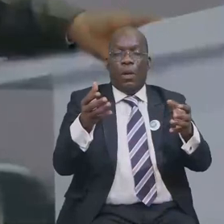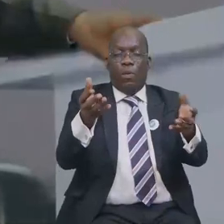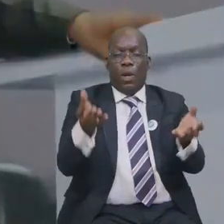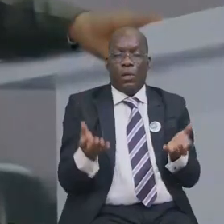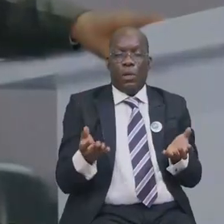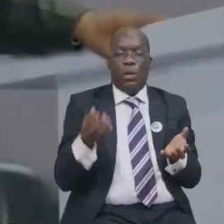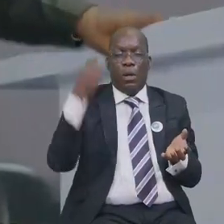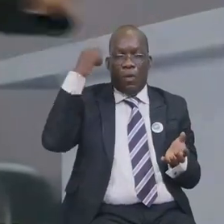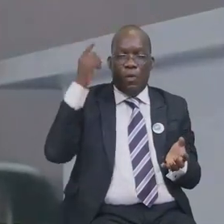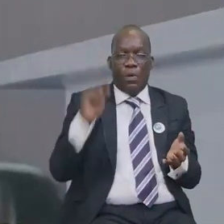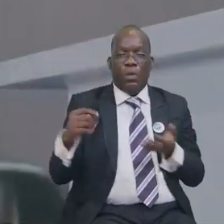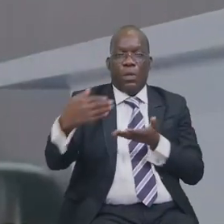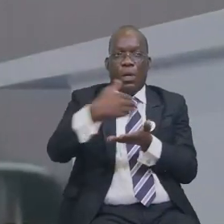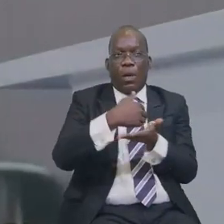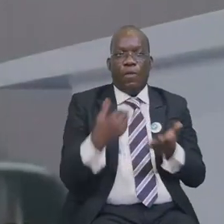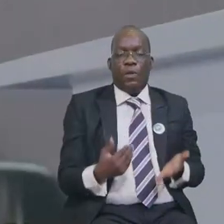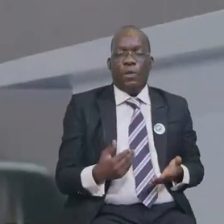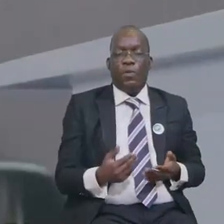moisson.